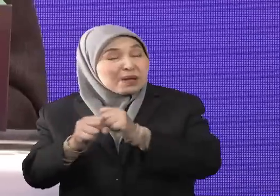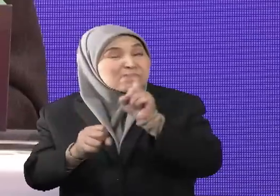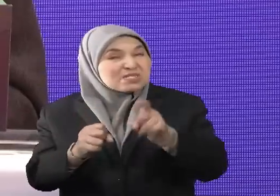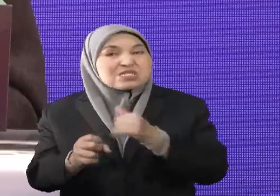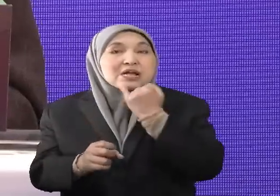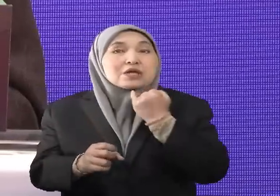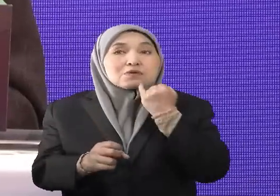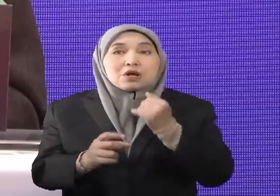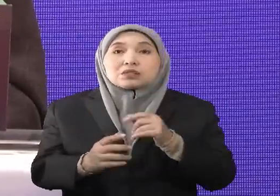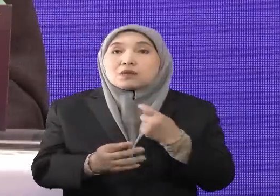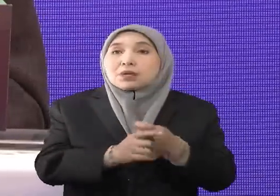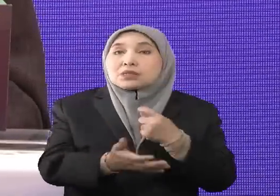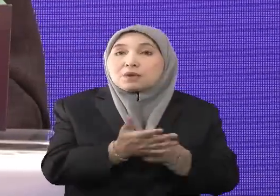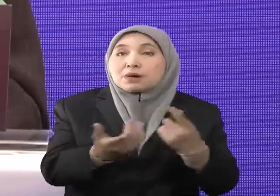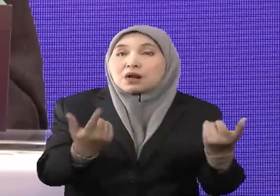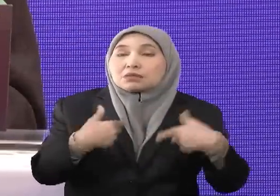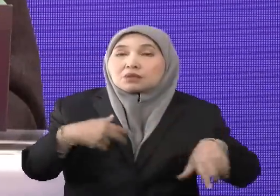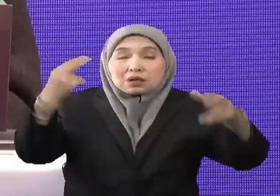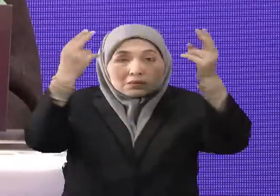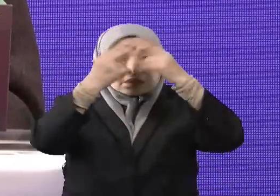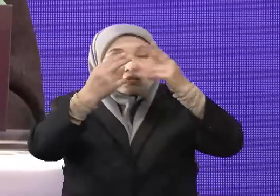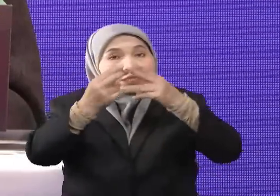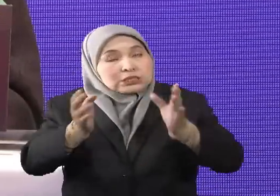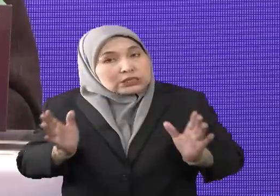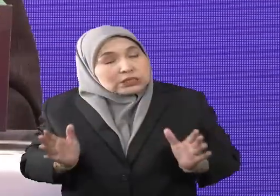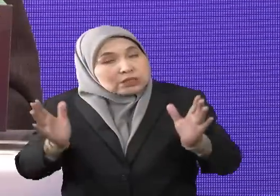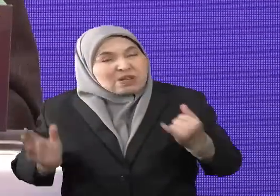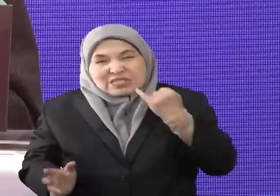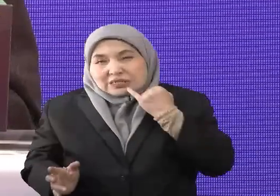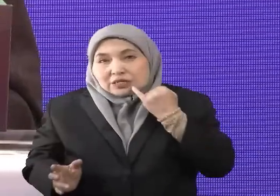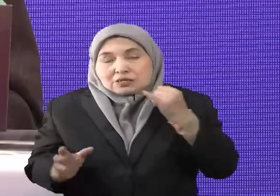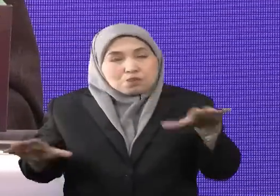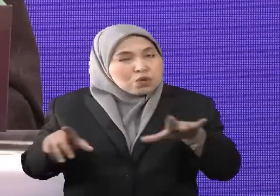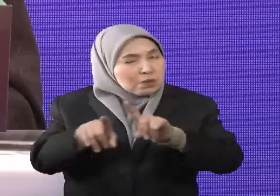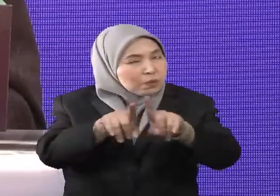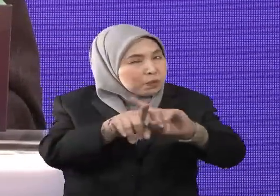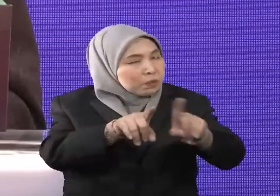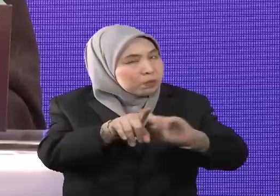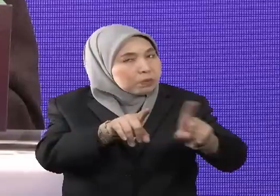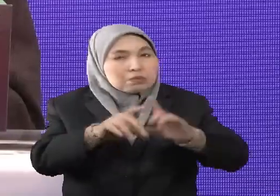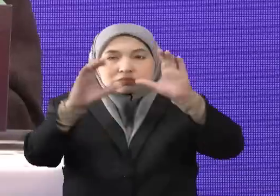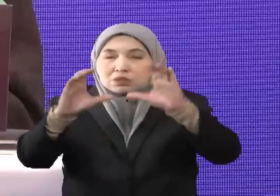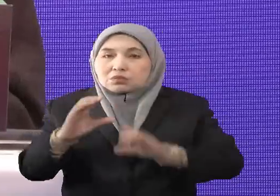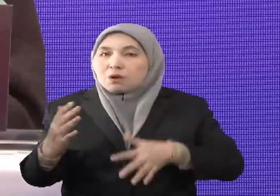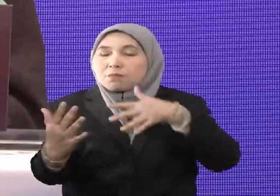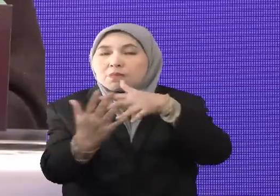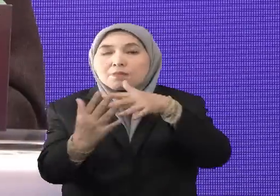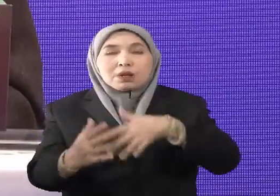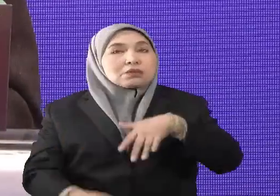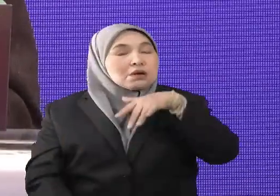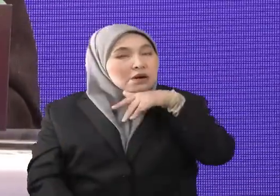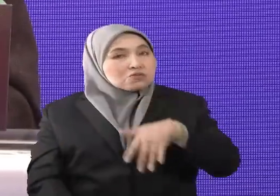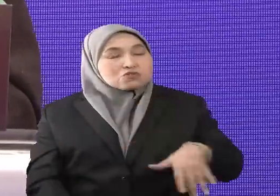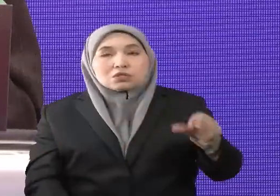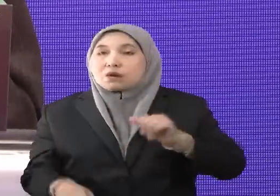Dalam keadaan Arab didorong oleh dengki mereka mereka buat berbagai cara untuk menghalang Rasulullah bahkan